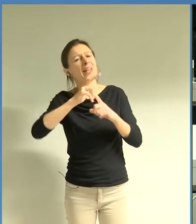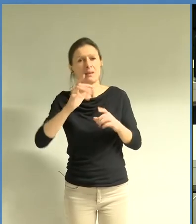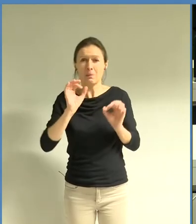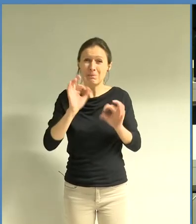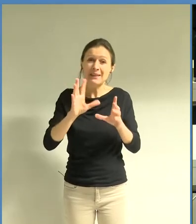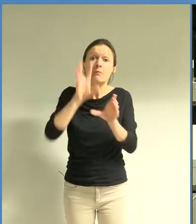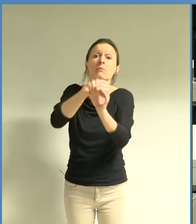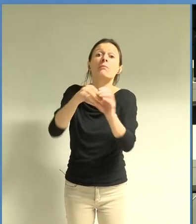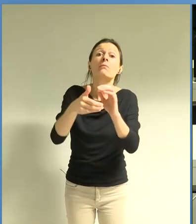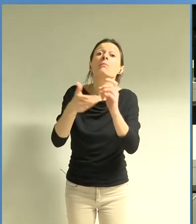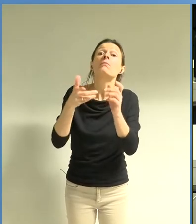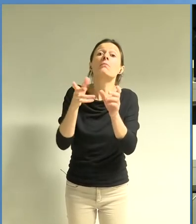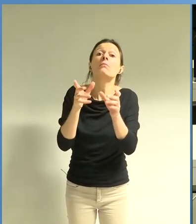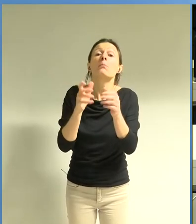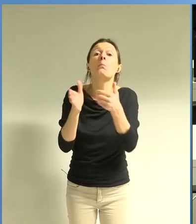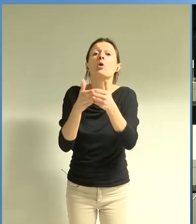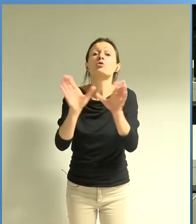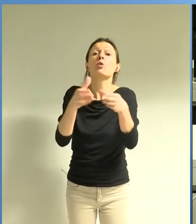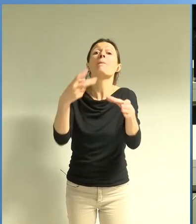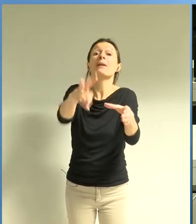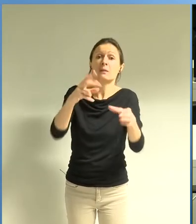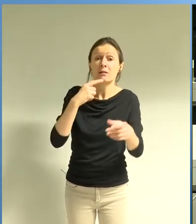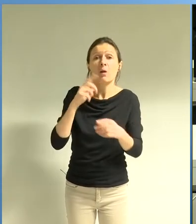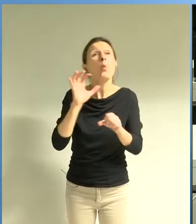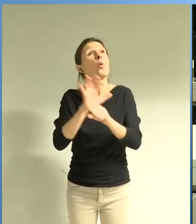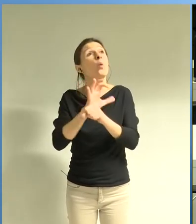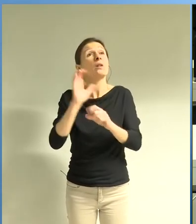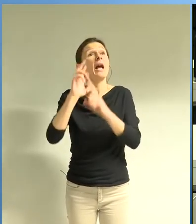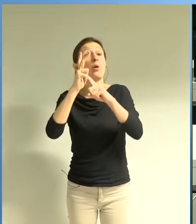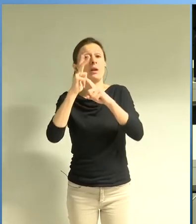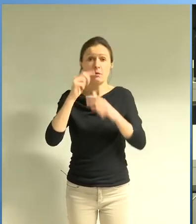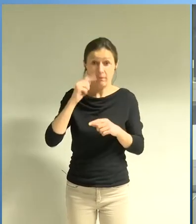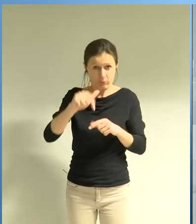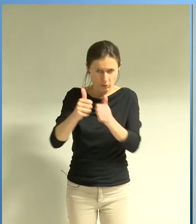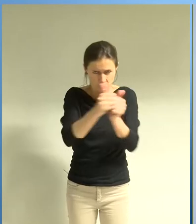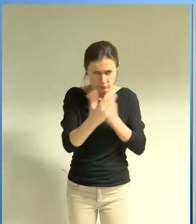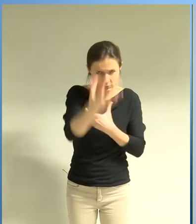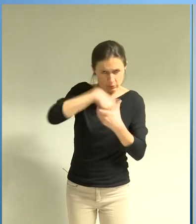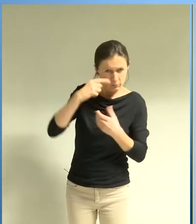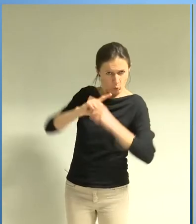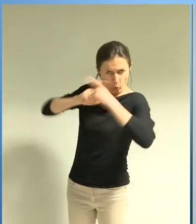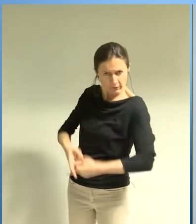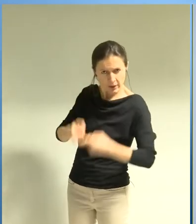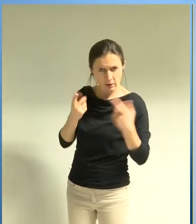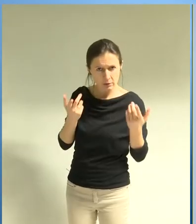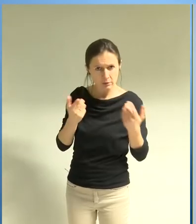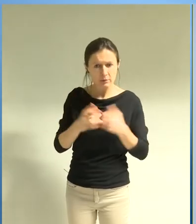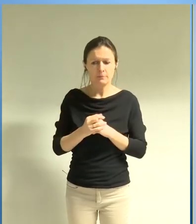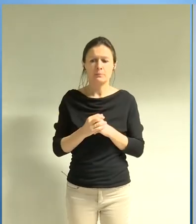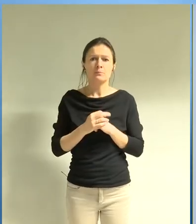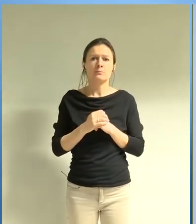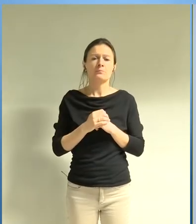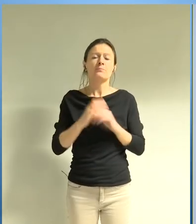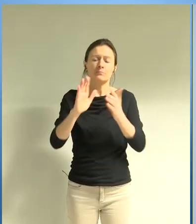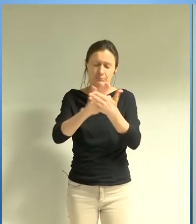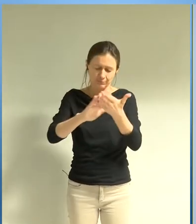convaincre donc convainquons les ensembles merci au point sur l'allemagne était bien sûr de noter qu' il ne suffit